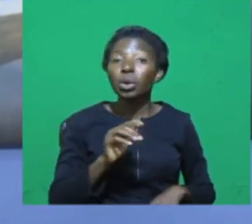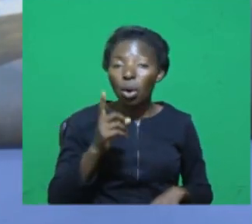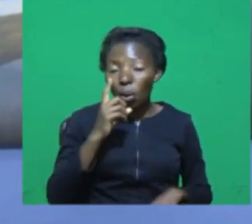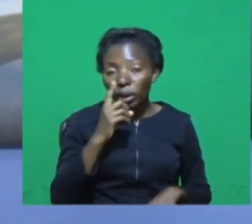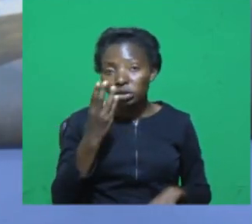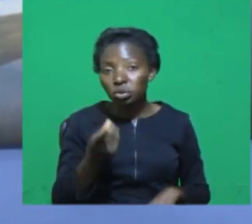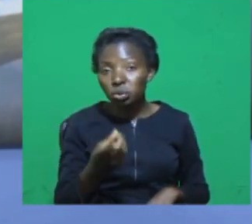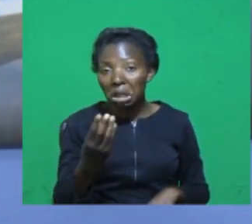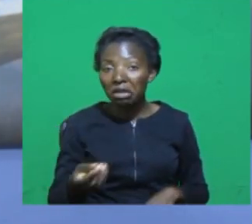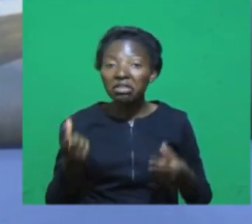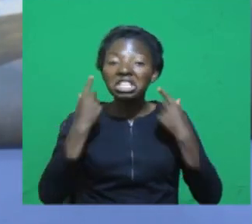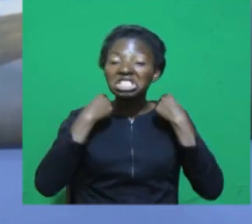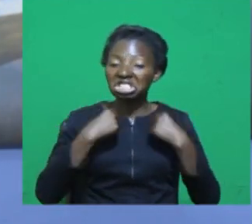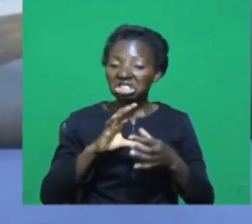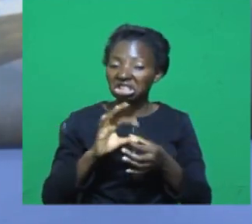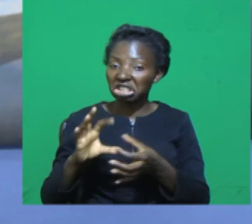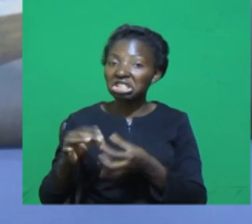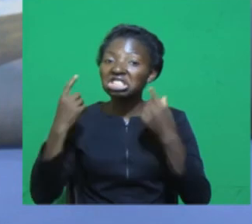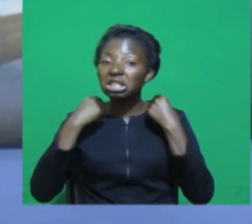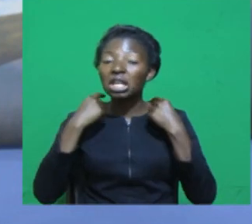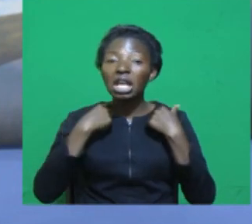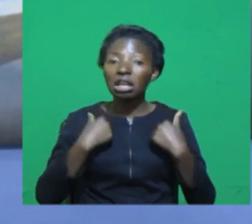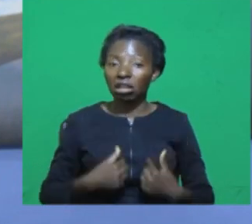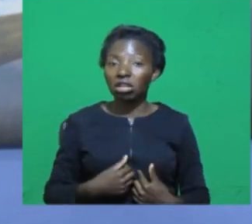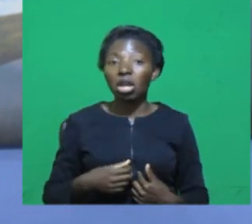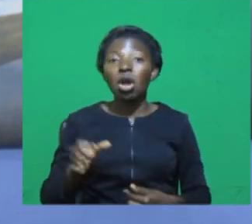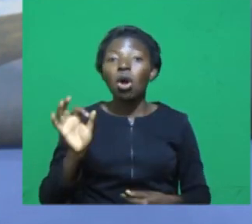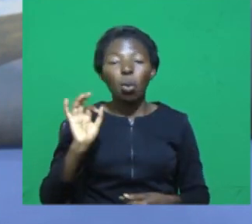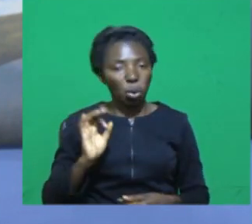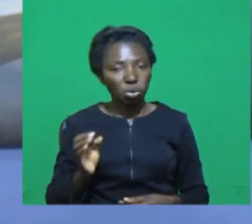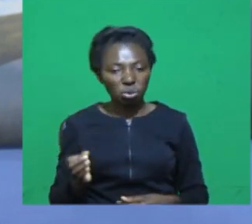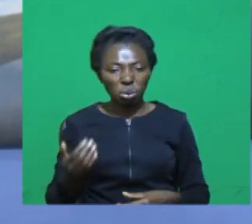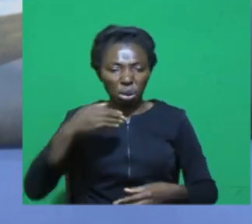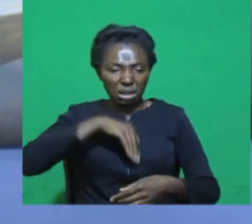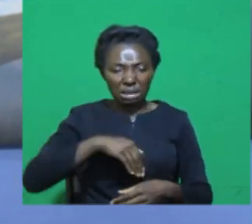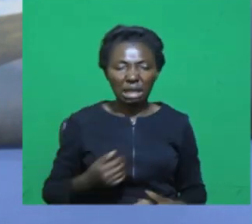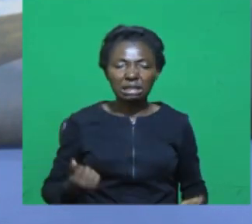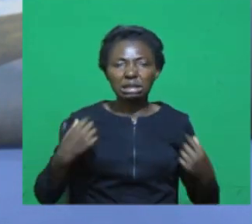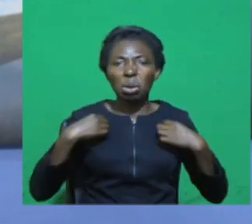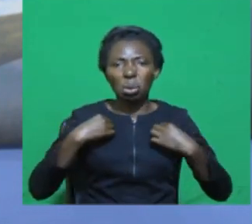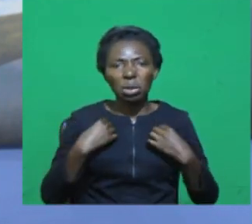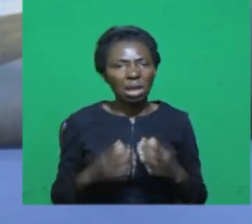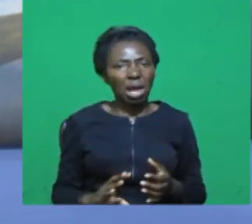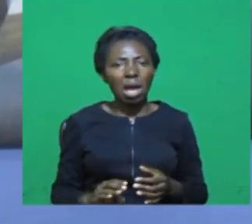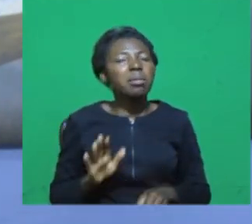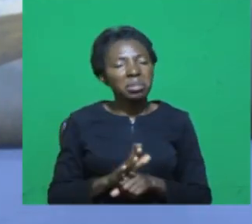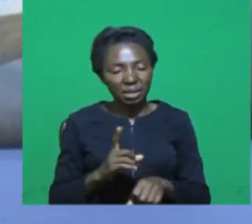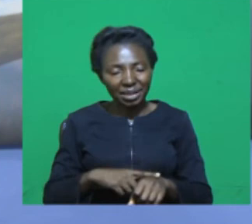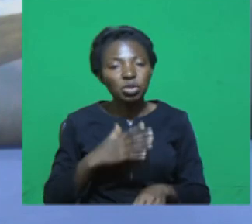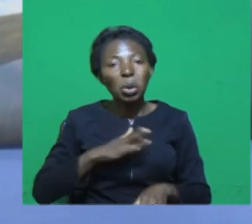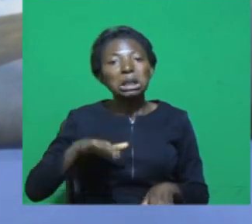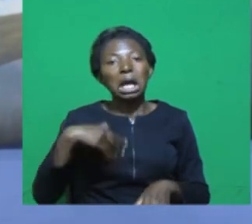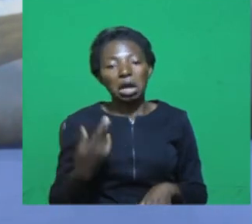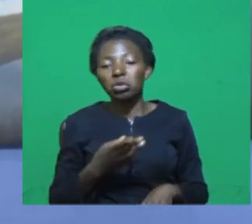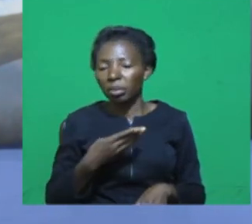uine cheni yako yegold uipfeke mukati met-shirt. Saka muchiona kazhinji kacho unotoda kuiburitsa